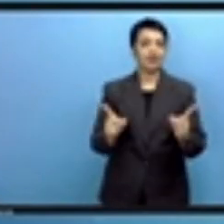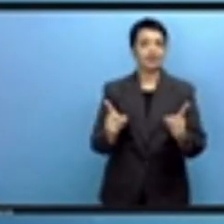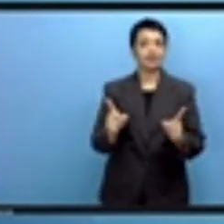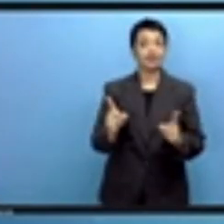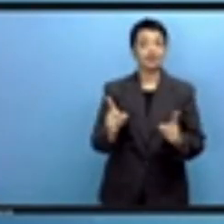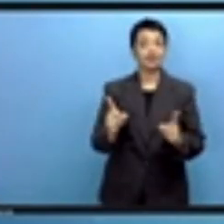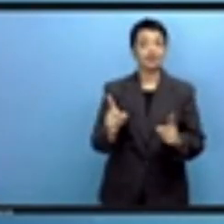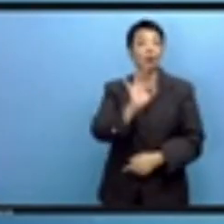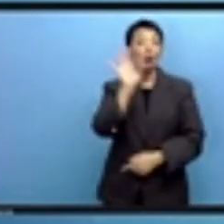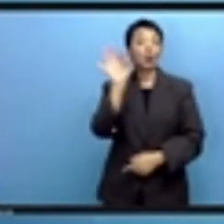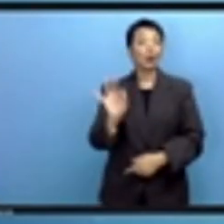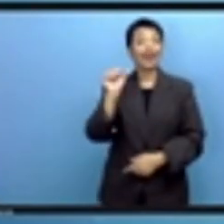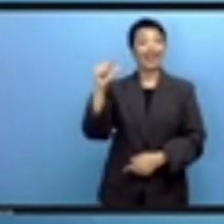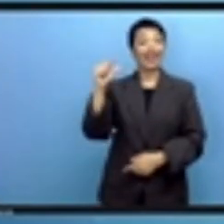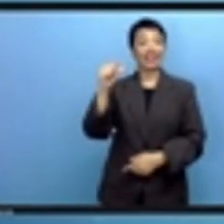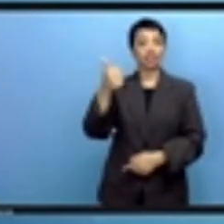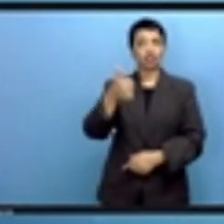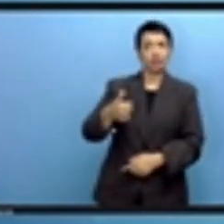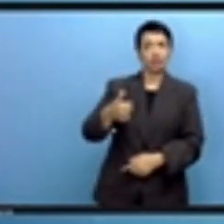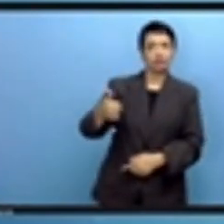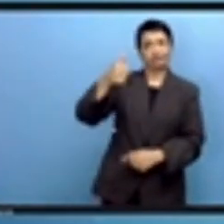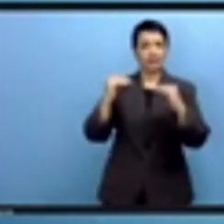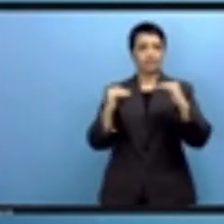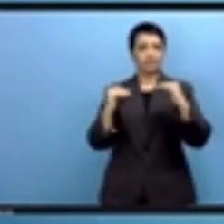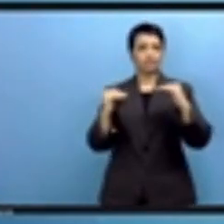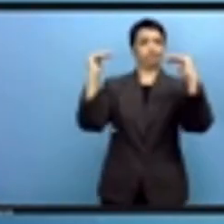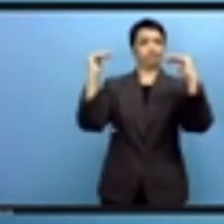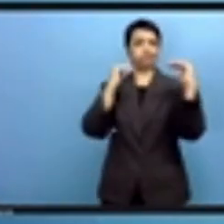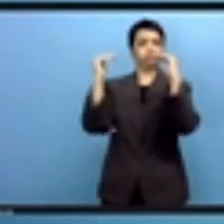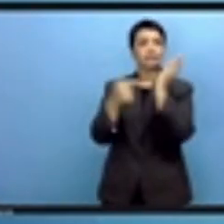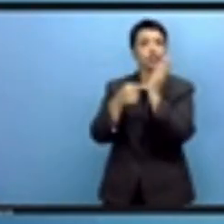展，这就是为什么我们今